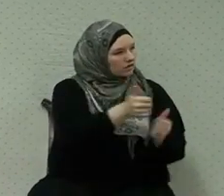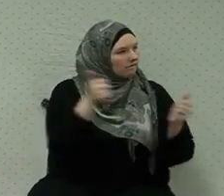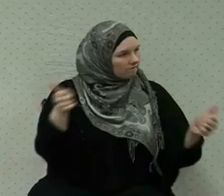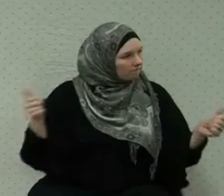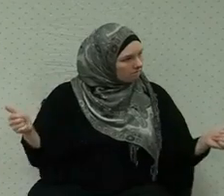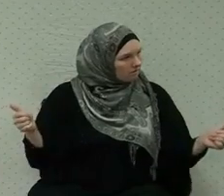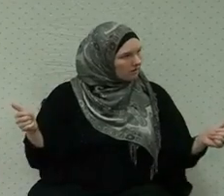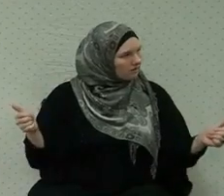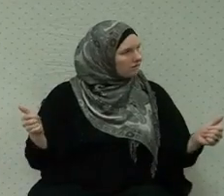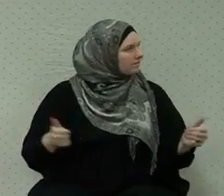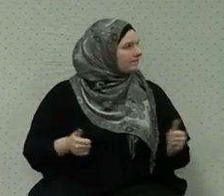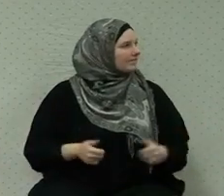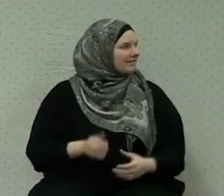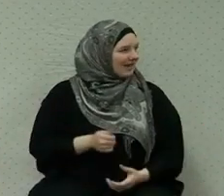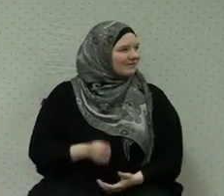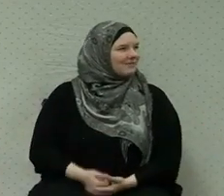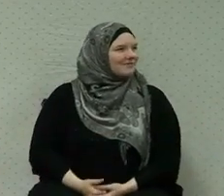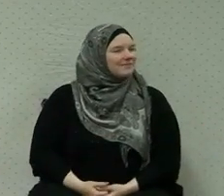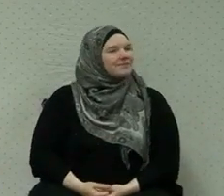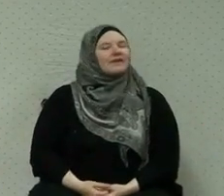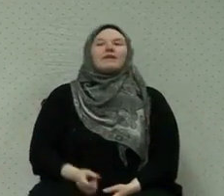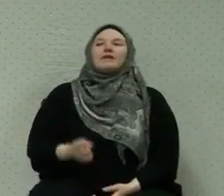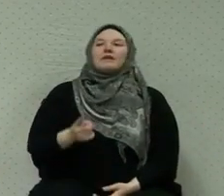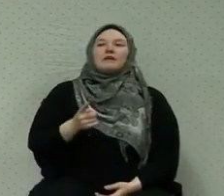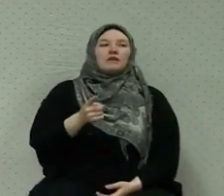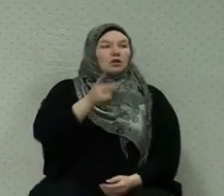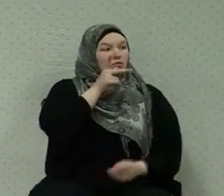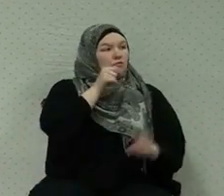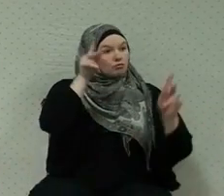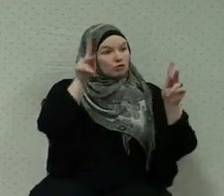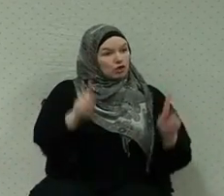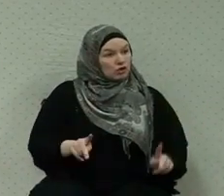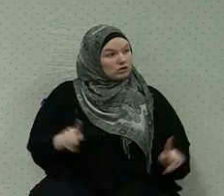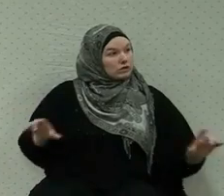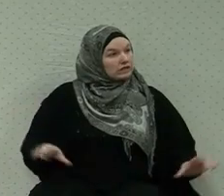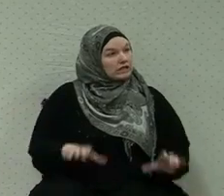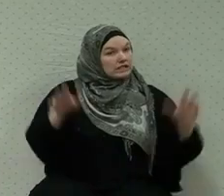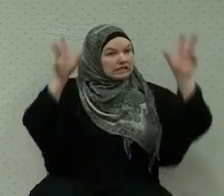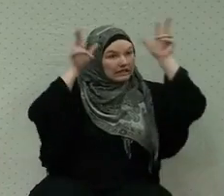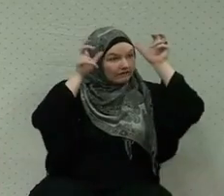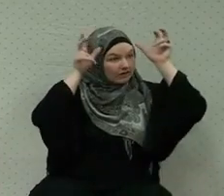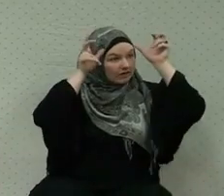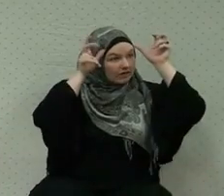أَسَاءَ فَعَلَيْهَا. He who does evil, it is on and against his own